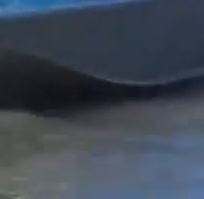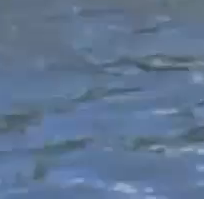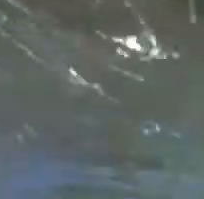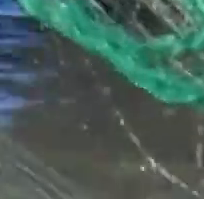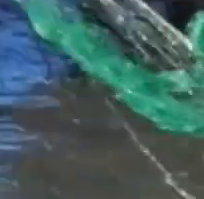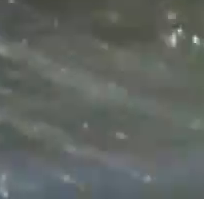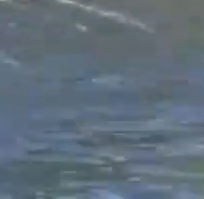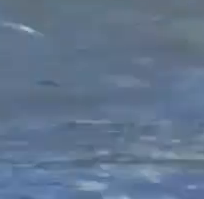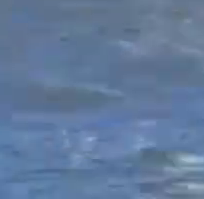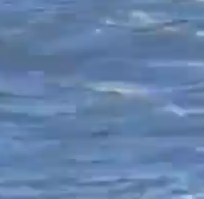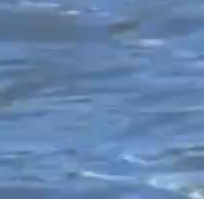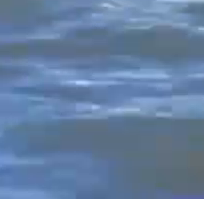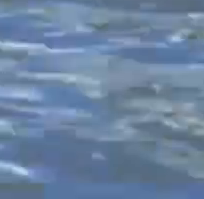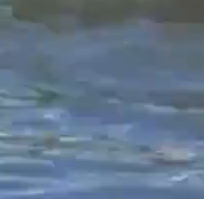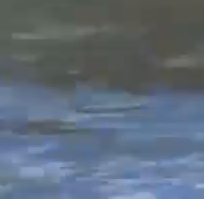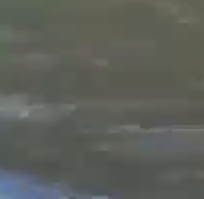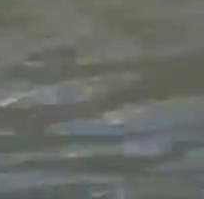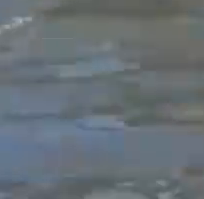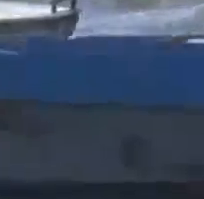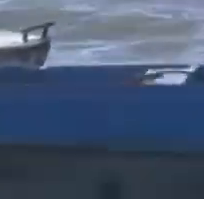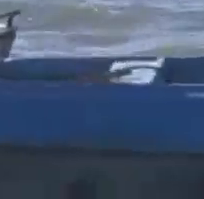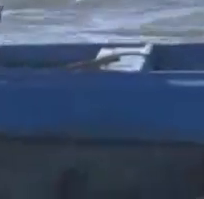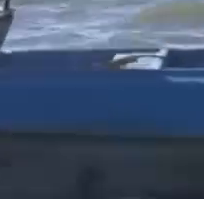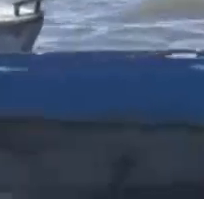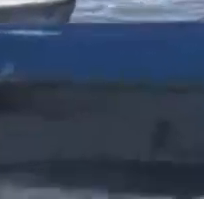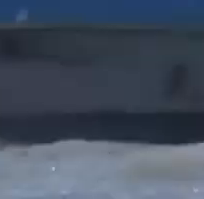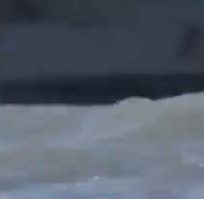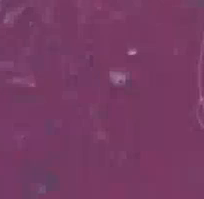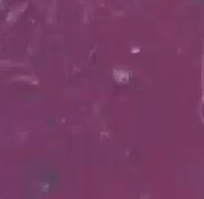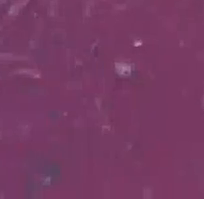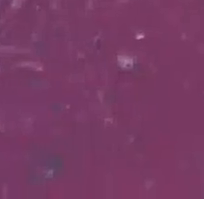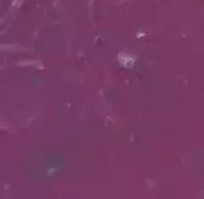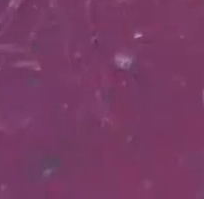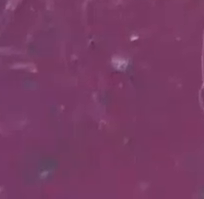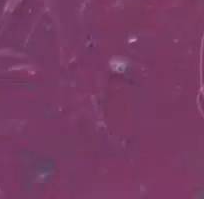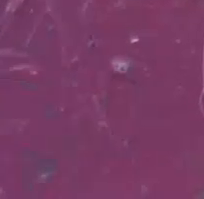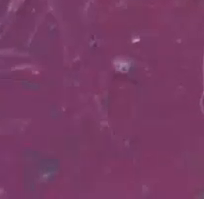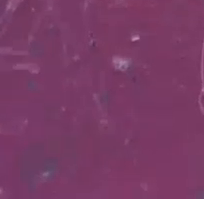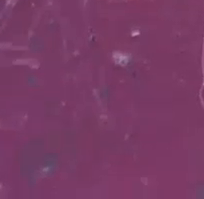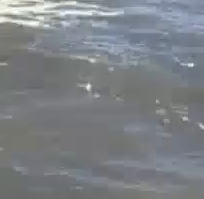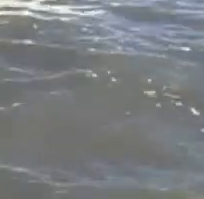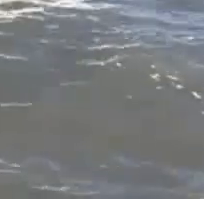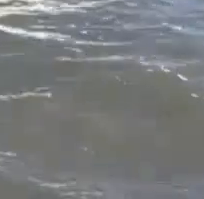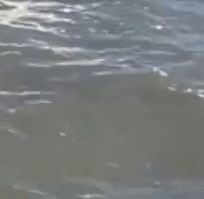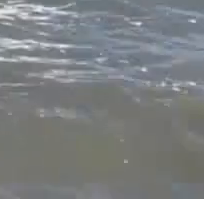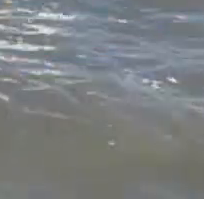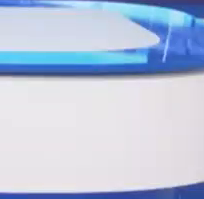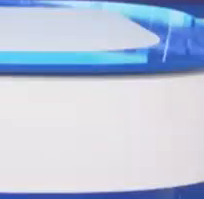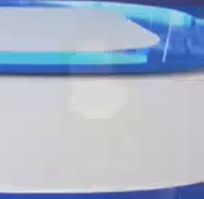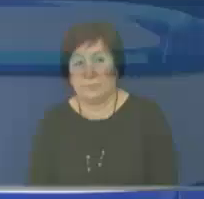Облыс аумағында браконьер жедел алдын алу шарасы жүргізілуде. Рейд барысында 4 браконьерге қатысты қылмыстық іс қозғалды.